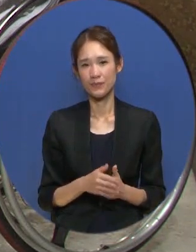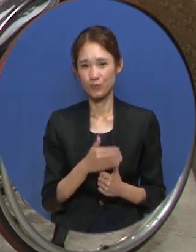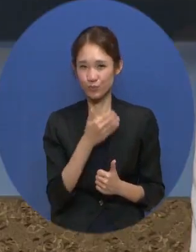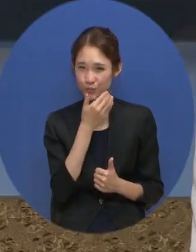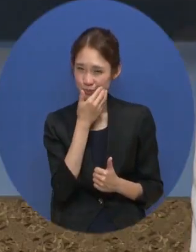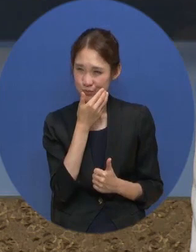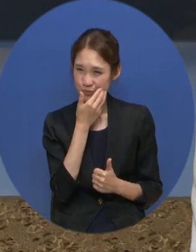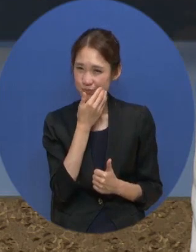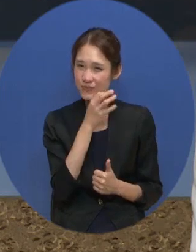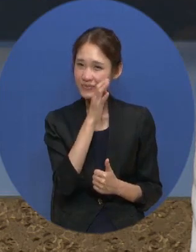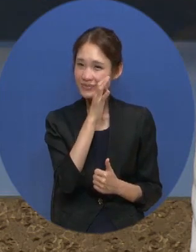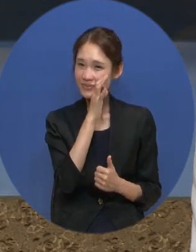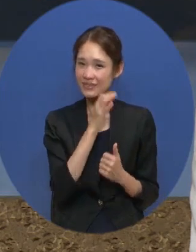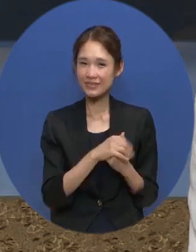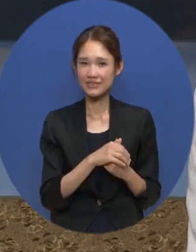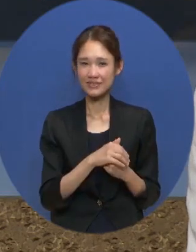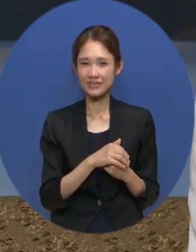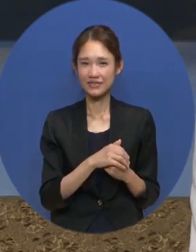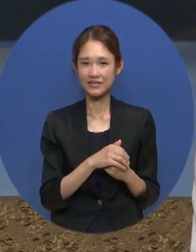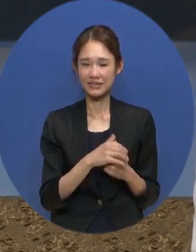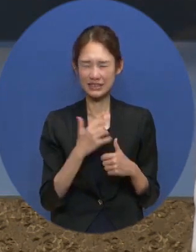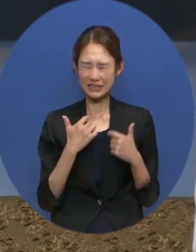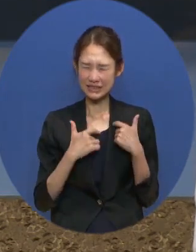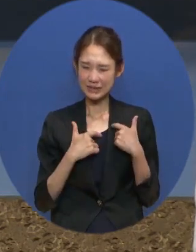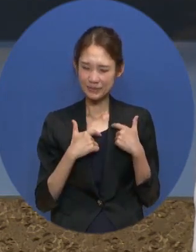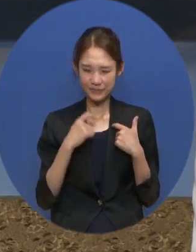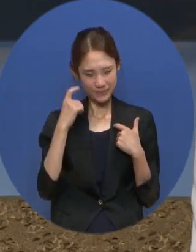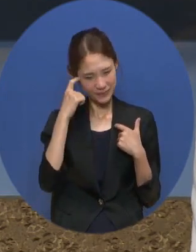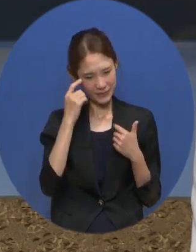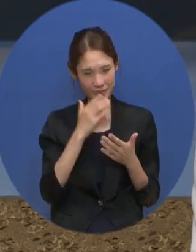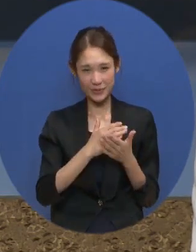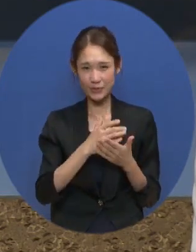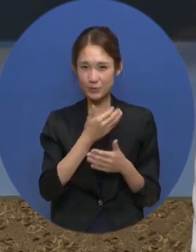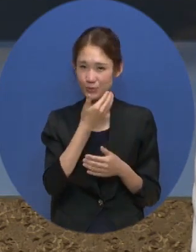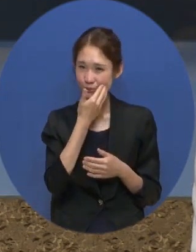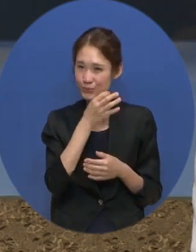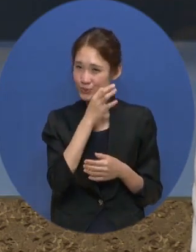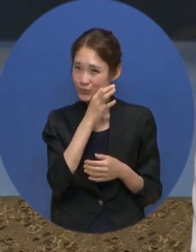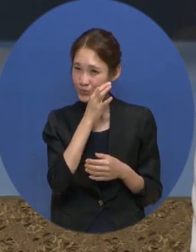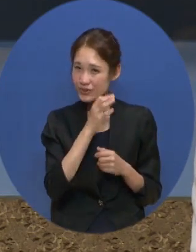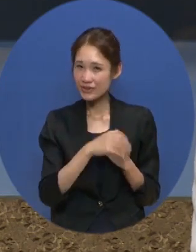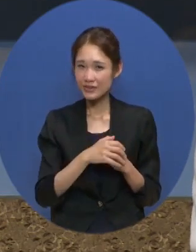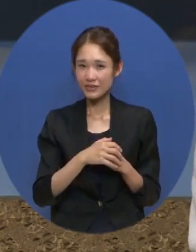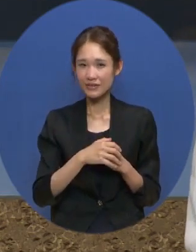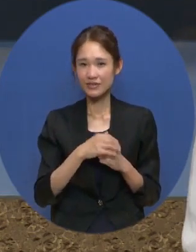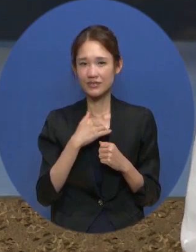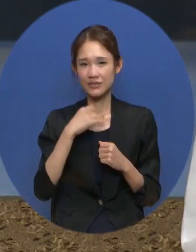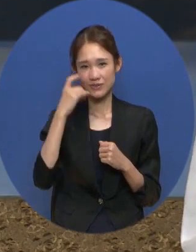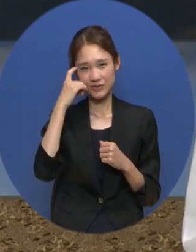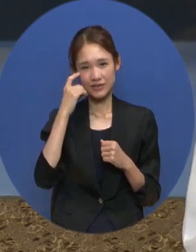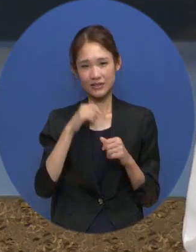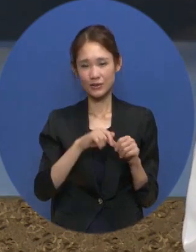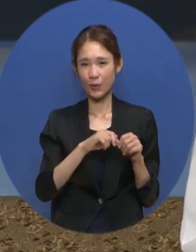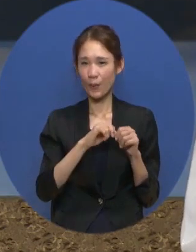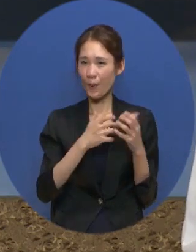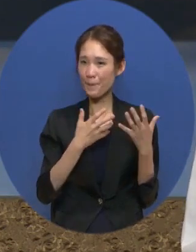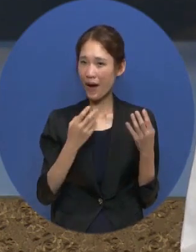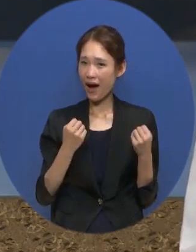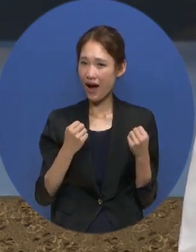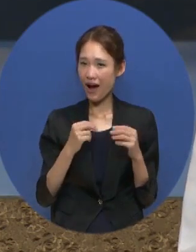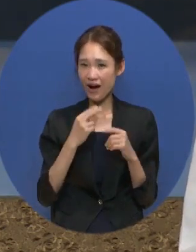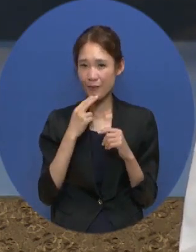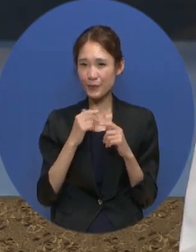부끄럽죠. 부끄러우셨어요? 네, 저희가 기쁨보다는 부끄러움이 더 크셨나요? 부끄럽죠. 왜냐하면 저희가 뭐 고용을 그렇게 많이 한 것도